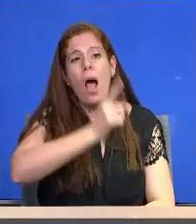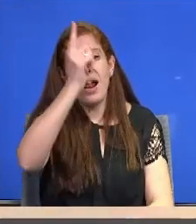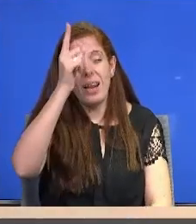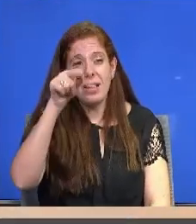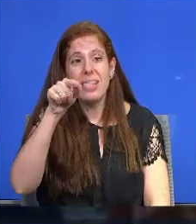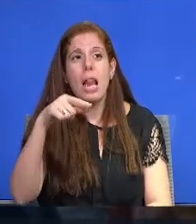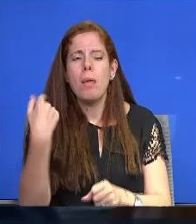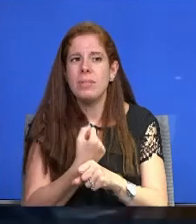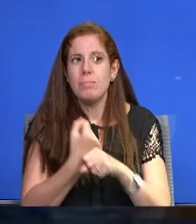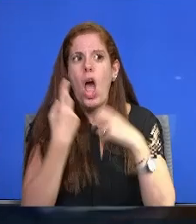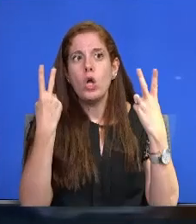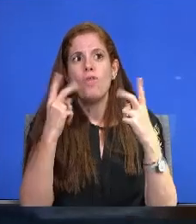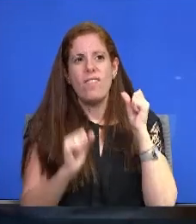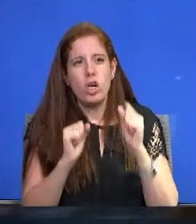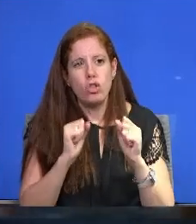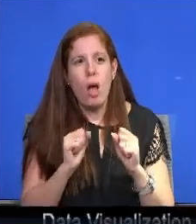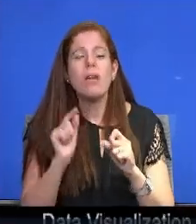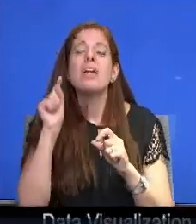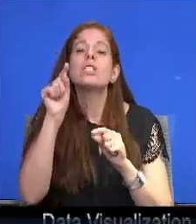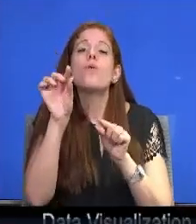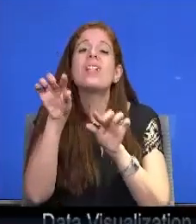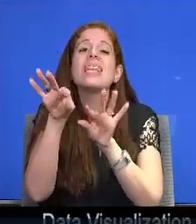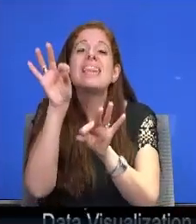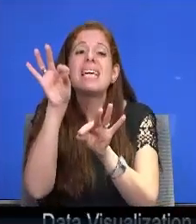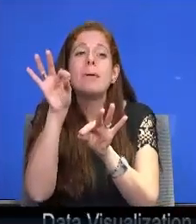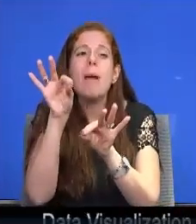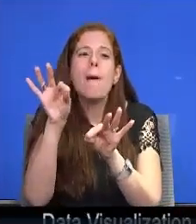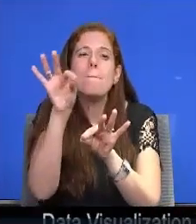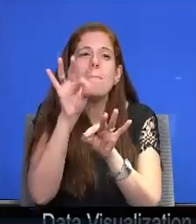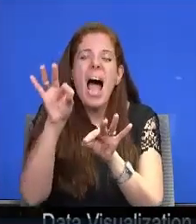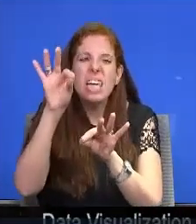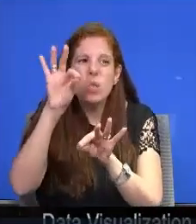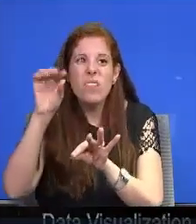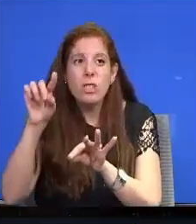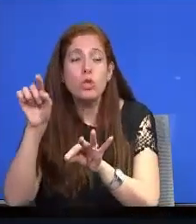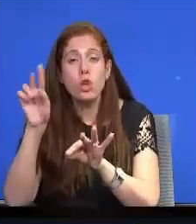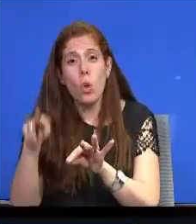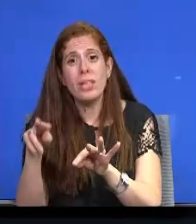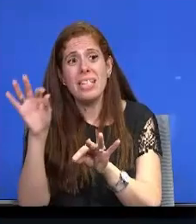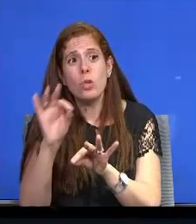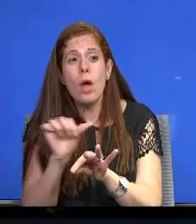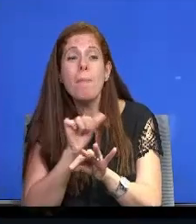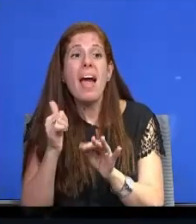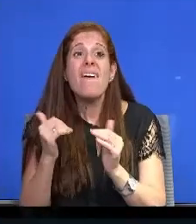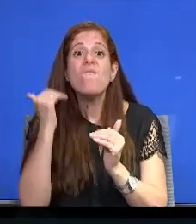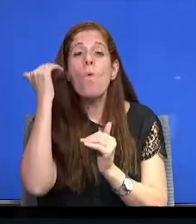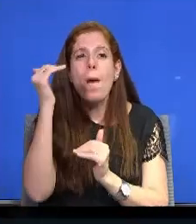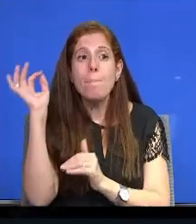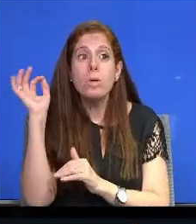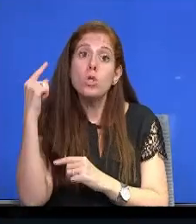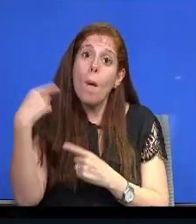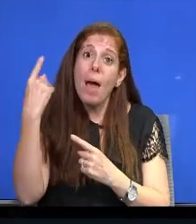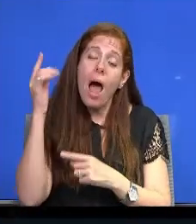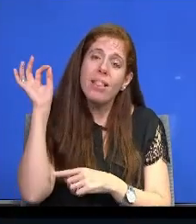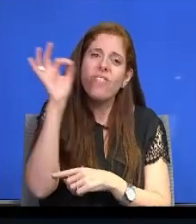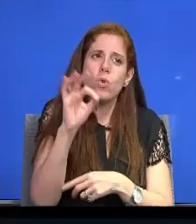למשימה חשובה וקשה, לאסוף דגימה מהאסטרואיד בנו, שנחשב בעל הסיכויים הגבוהים ביותר לפגוע יום אחד